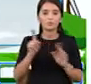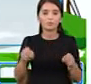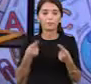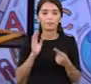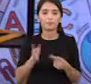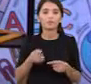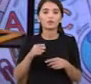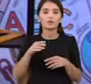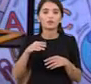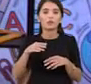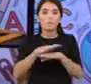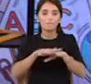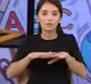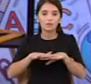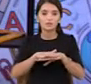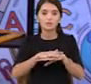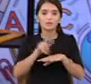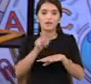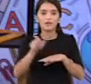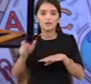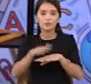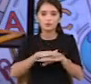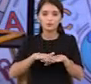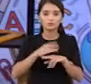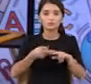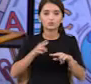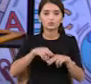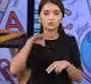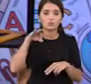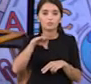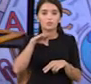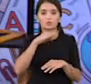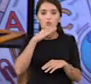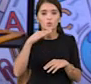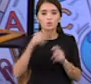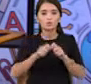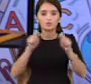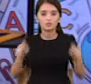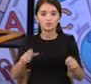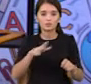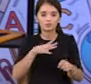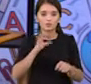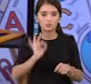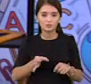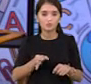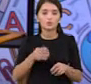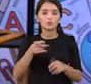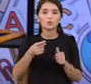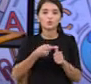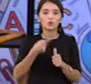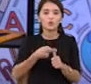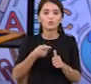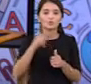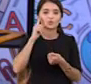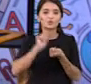chiqadi. Mamlakatimizda xalqimiz uchun juda ham ko'p mashinalar ishlab chiqarilyapti, bolajonlar. Siz ularning